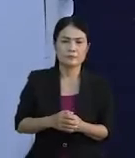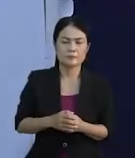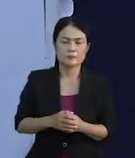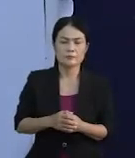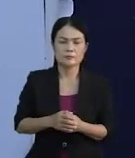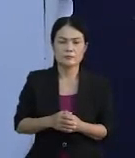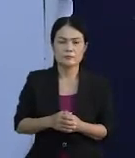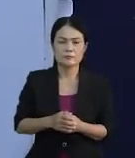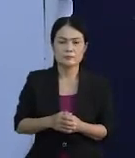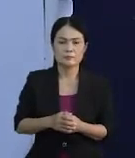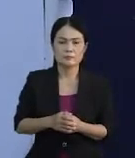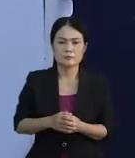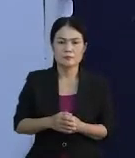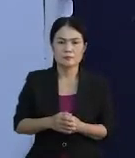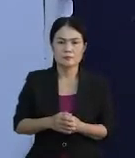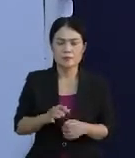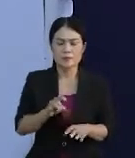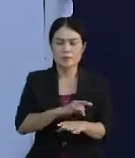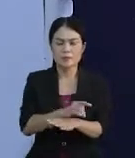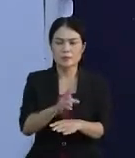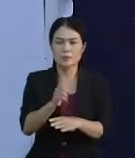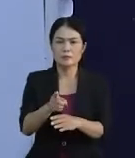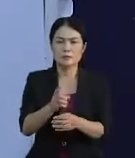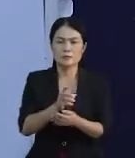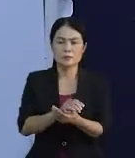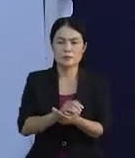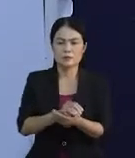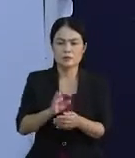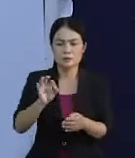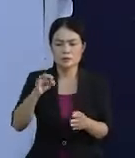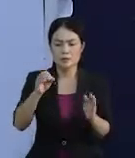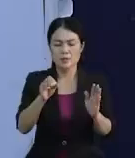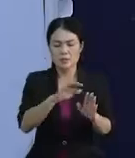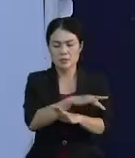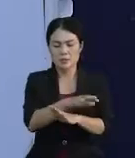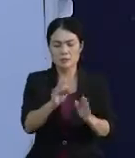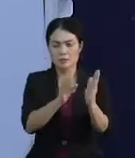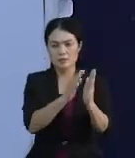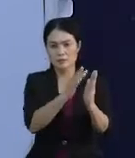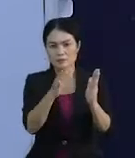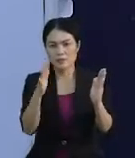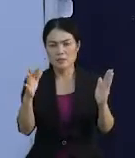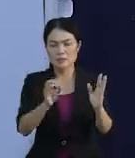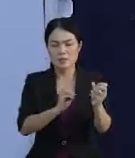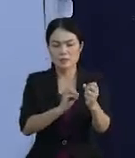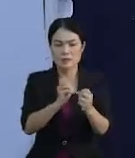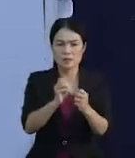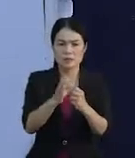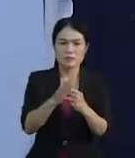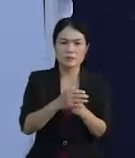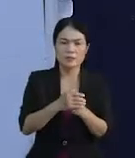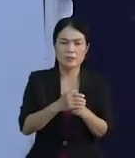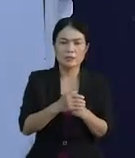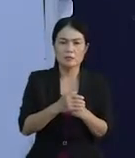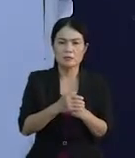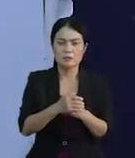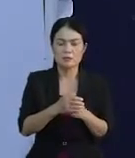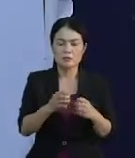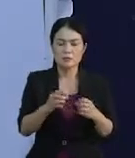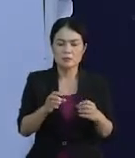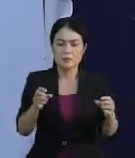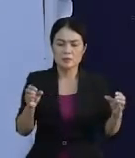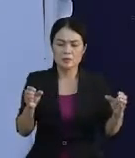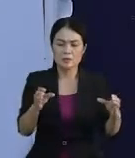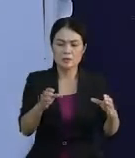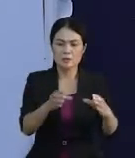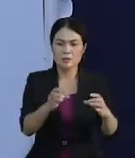tí bầy, bê nụ, chạp sọc năng chạp rây, chạp đá nè nè nè, bà tạc vông khả nìa,